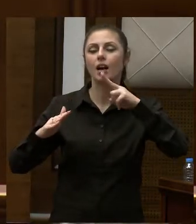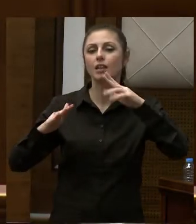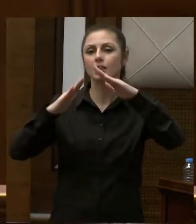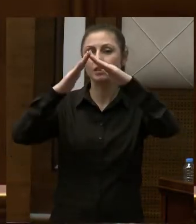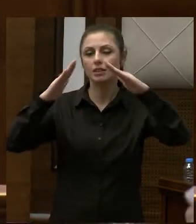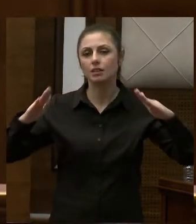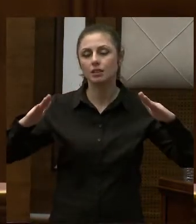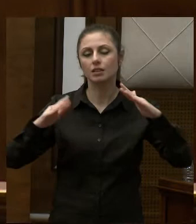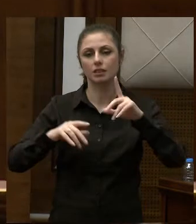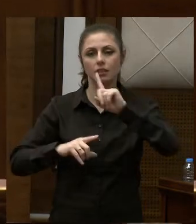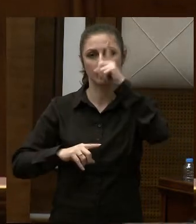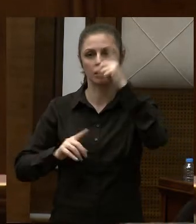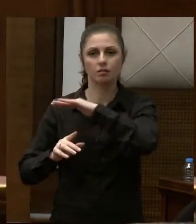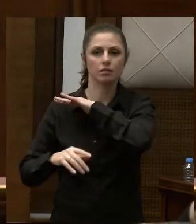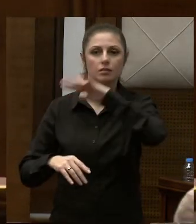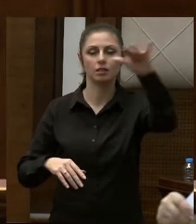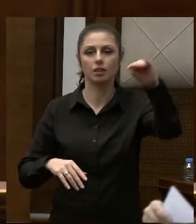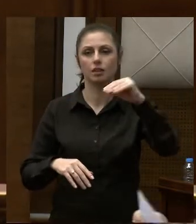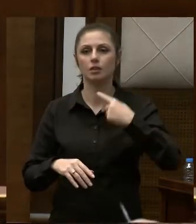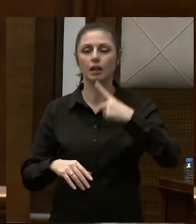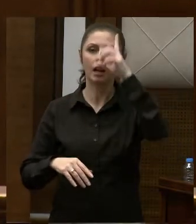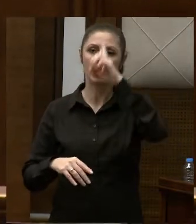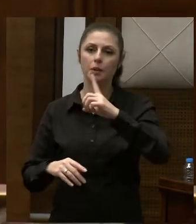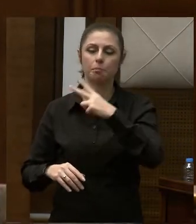örtüsünün rengini belirleyen ilk belediyeyiz.